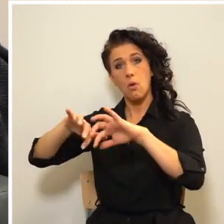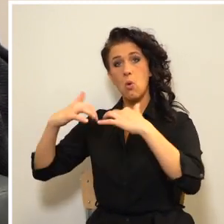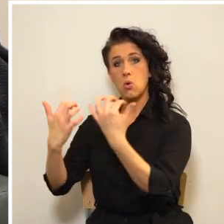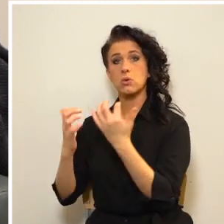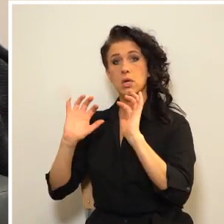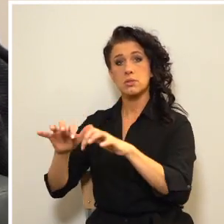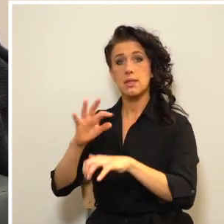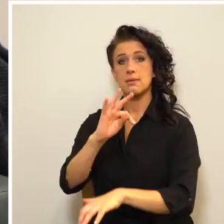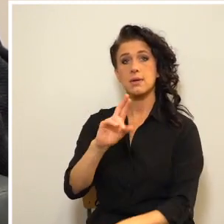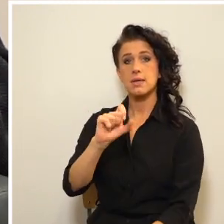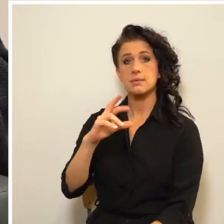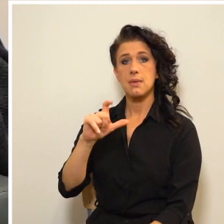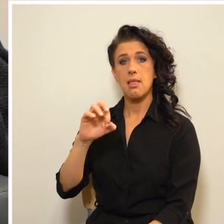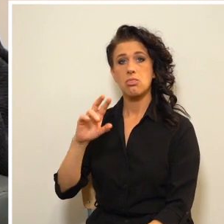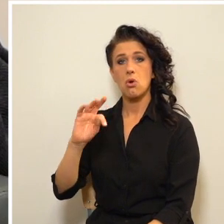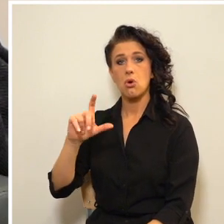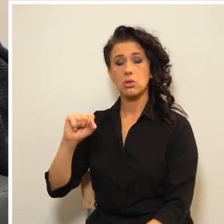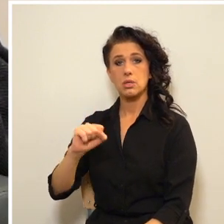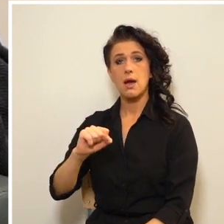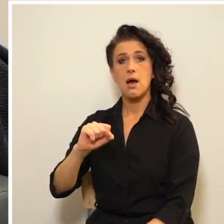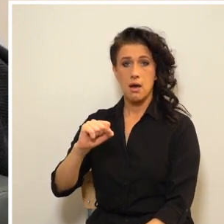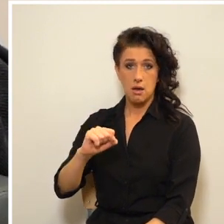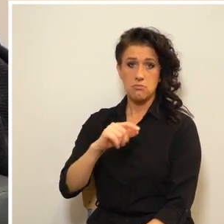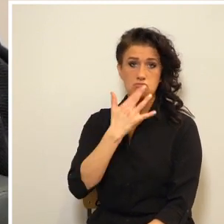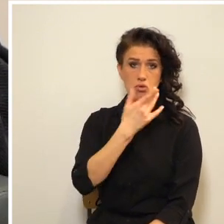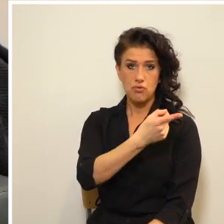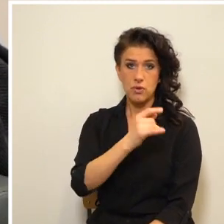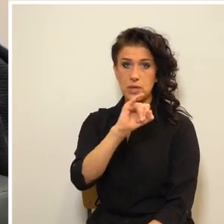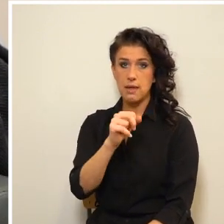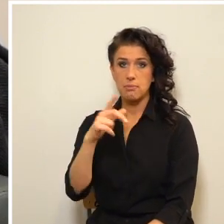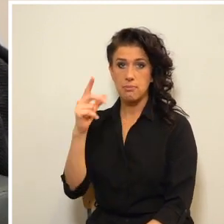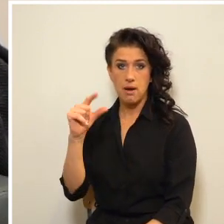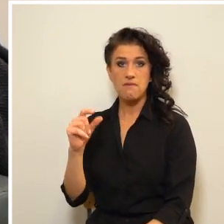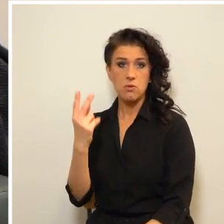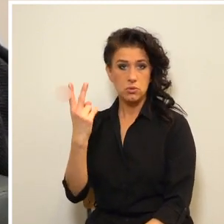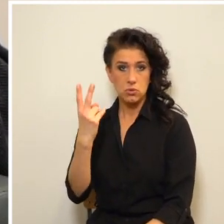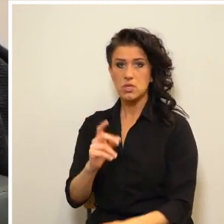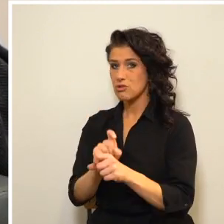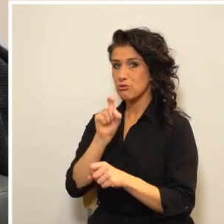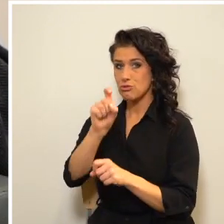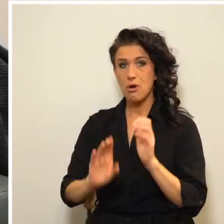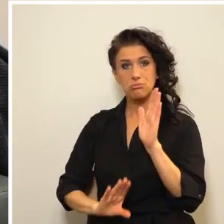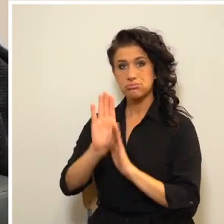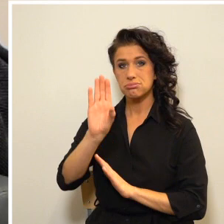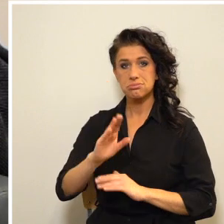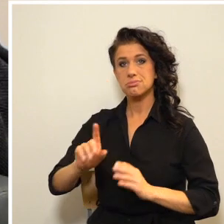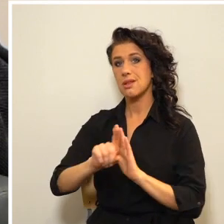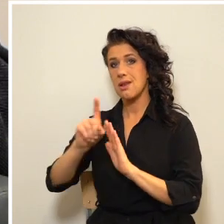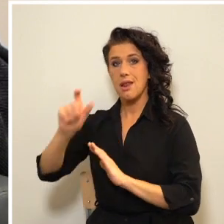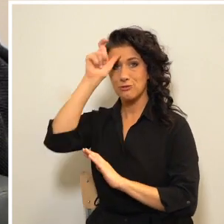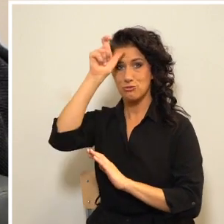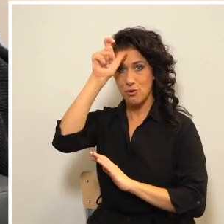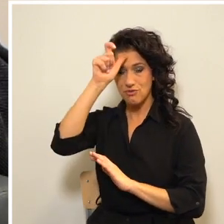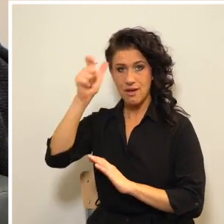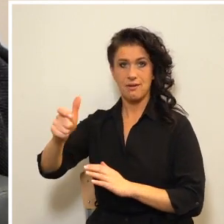transplantologiczne go i papier wtedy mówił tak przeszczepy są dużym krokiem Naprzód w służbie nauki dla człowieka